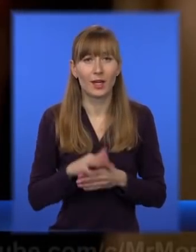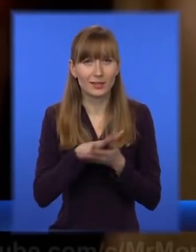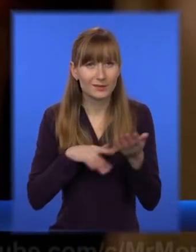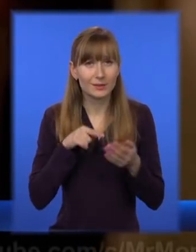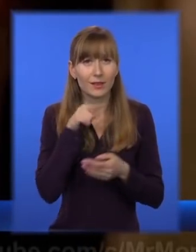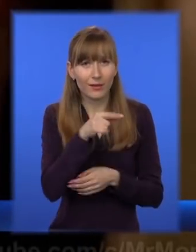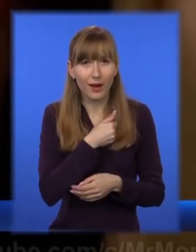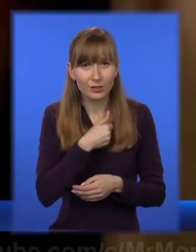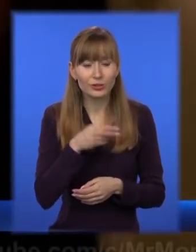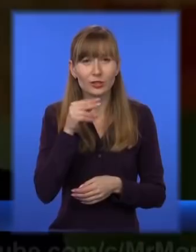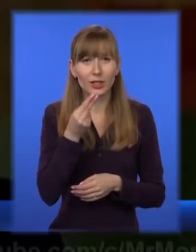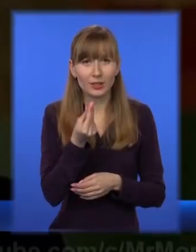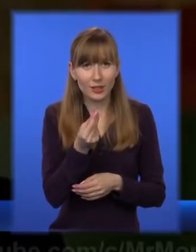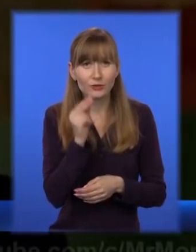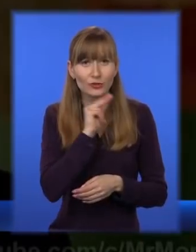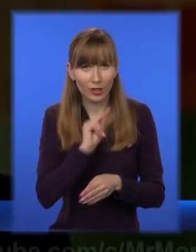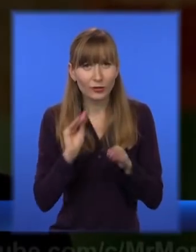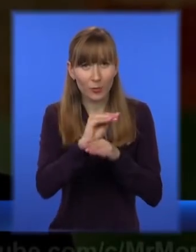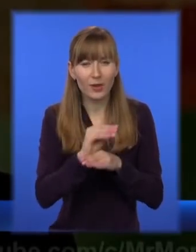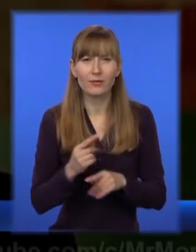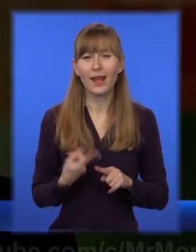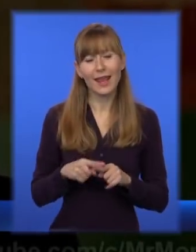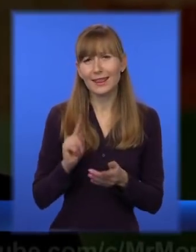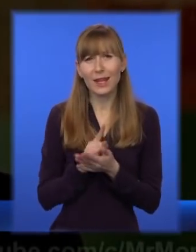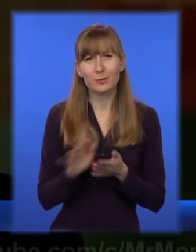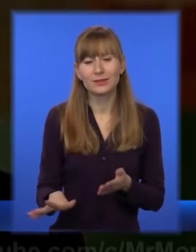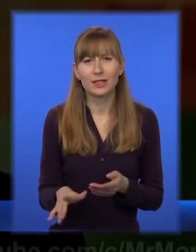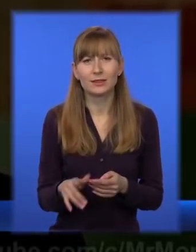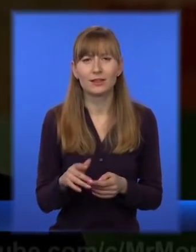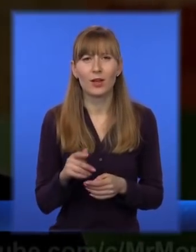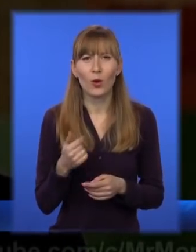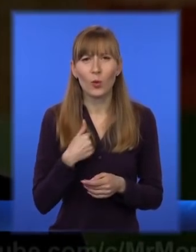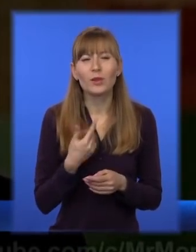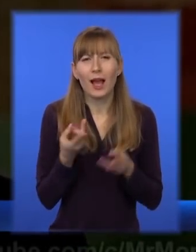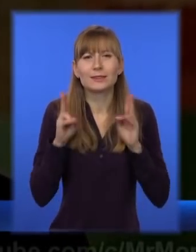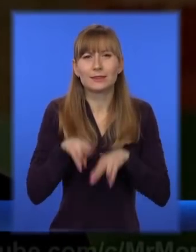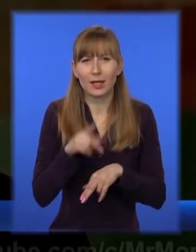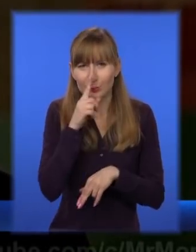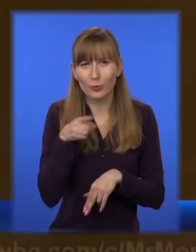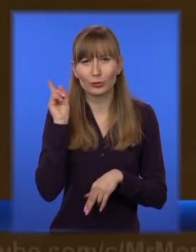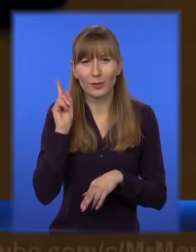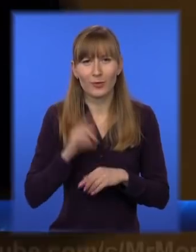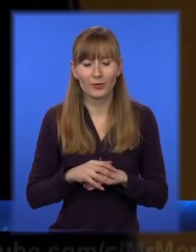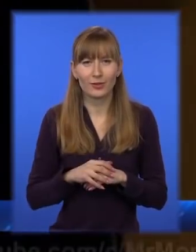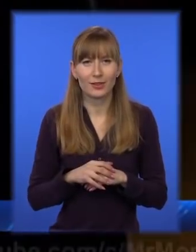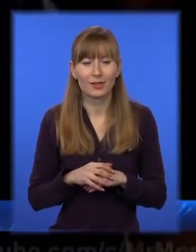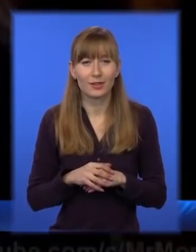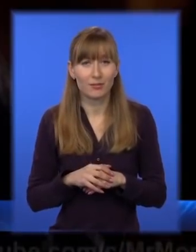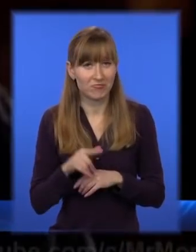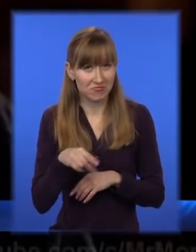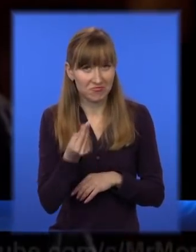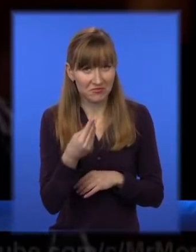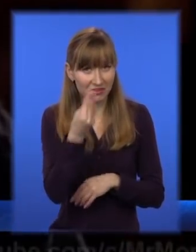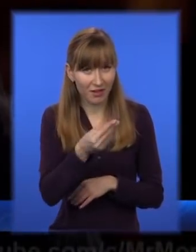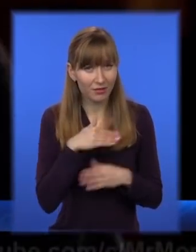Извините, ви хочете чаєвые? Это не обязательно, сэр. У меня еще немного